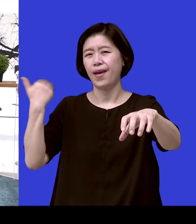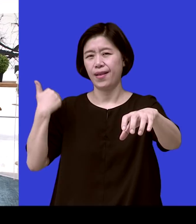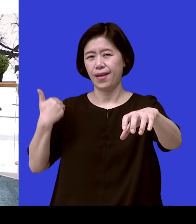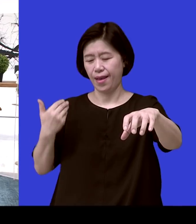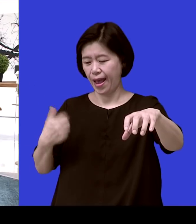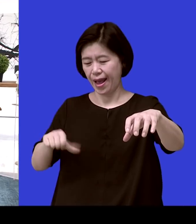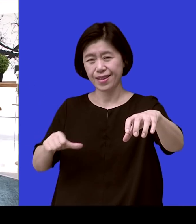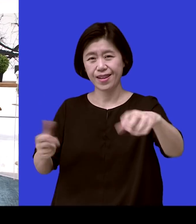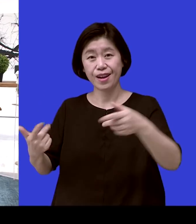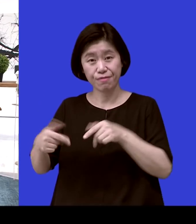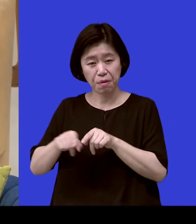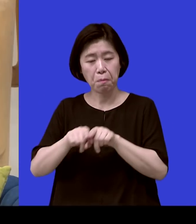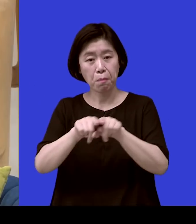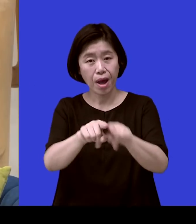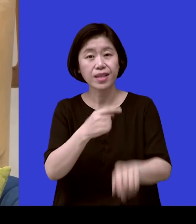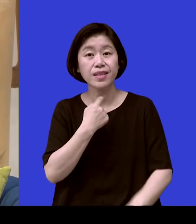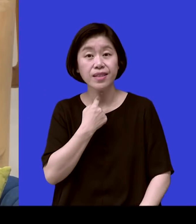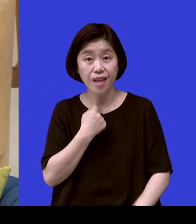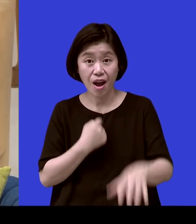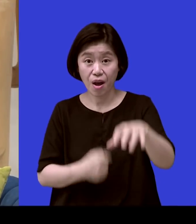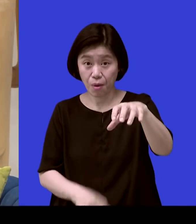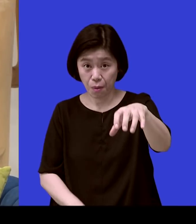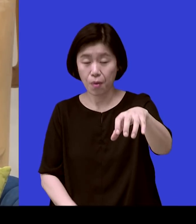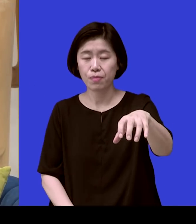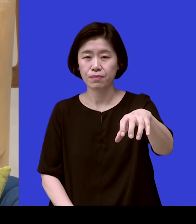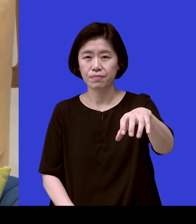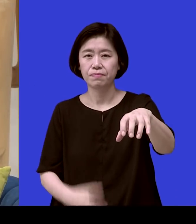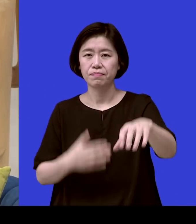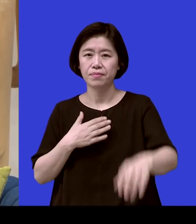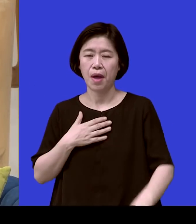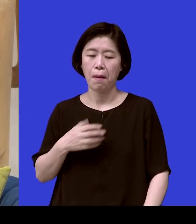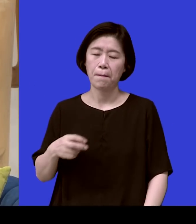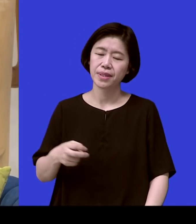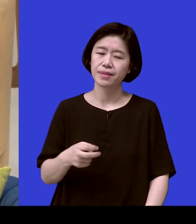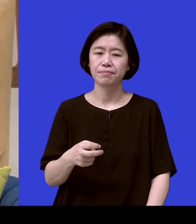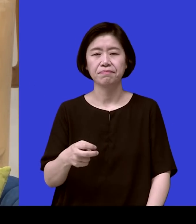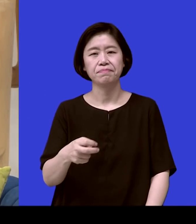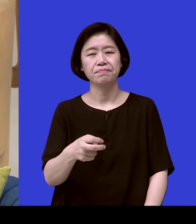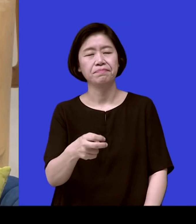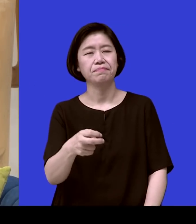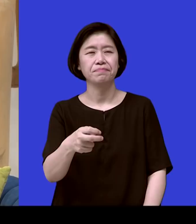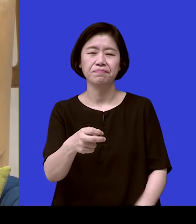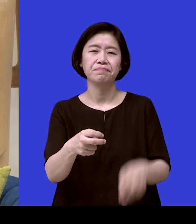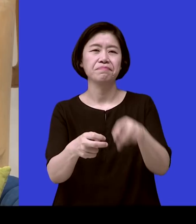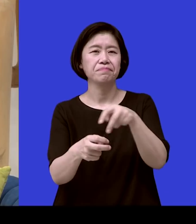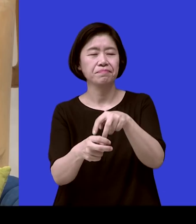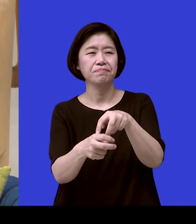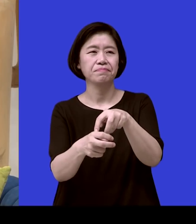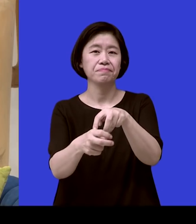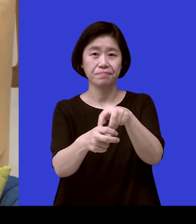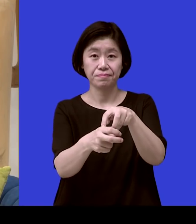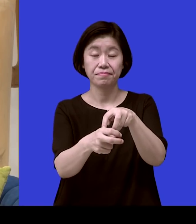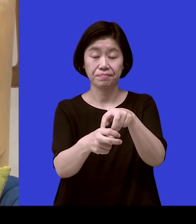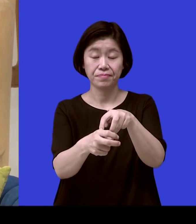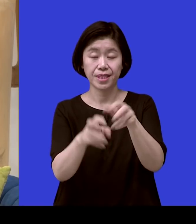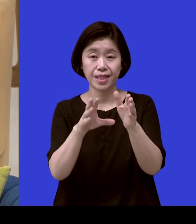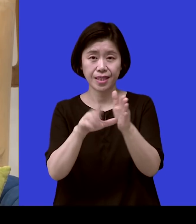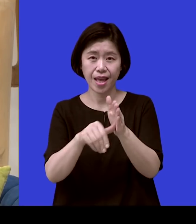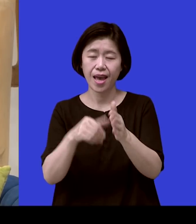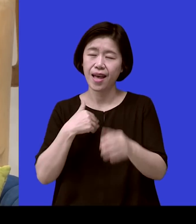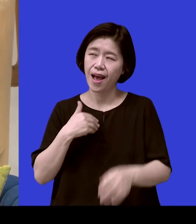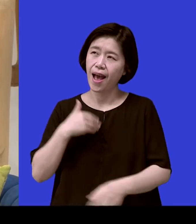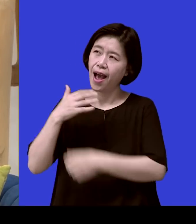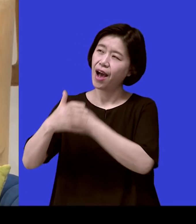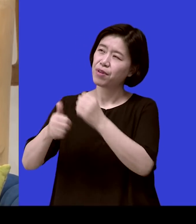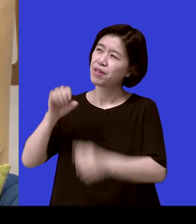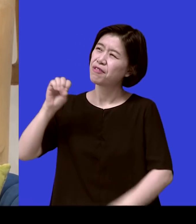갔어요. 근데 그때는 제가 하나님께 뭐라고 말씀드리면 막 오디오로 제 귀에 들리게